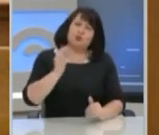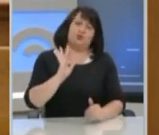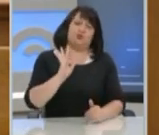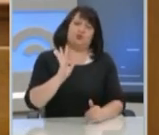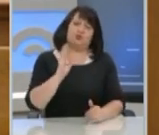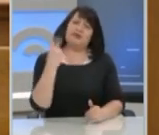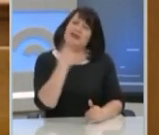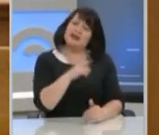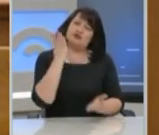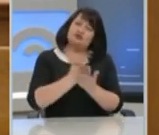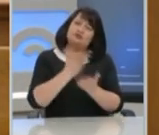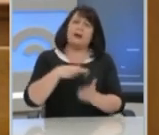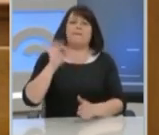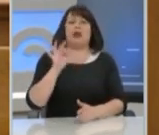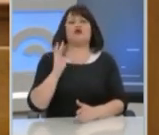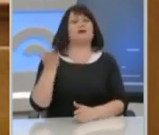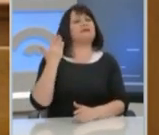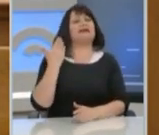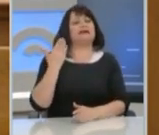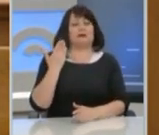σας επιλογές του παρελθόντος.